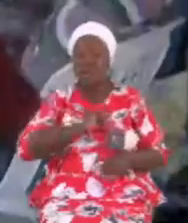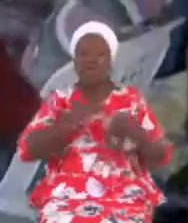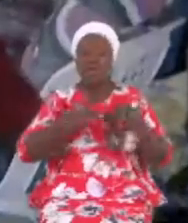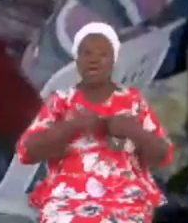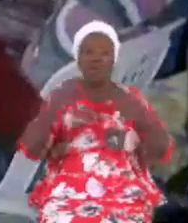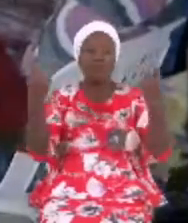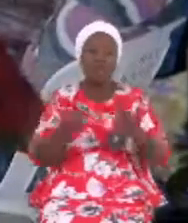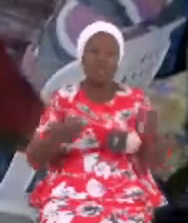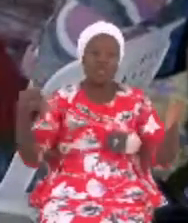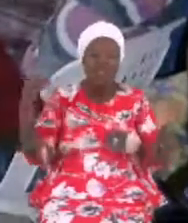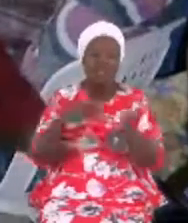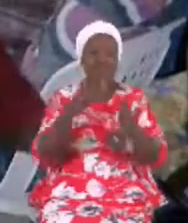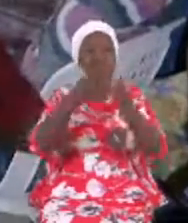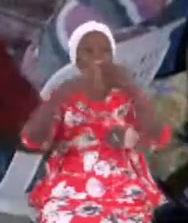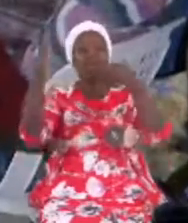toi.